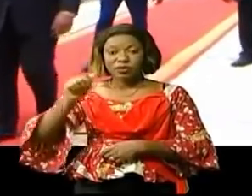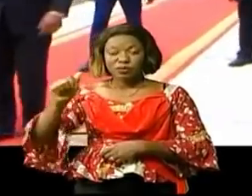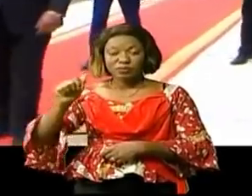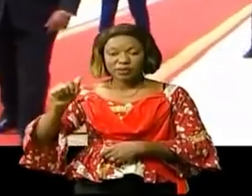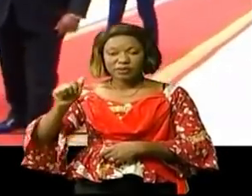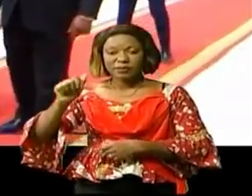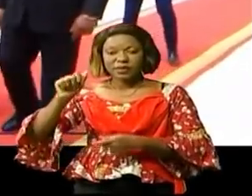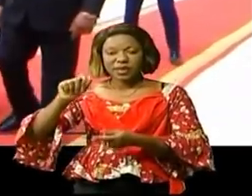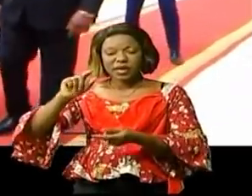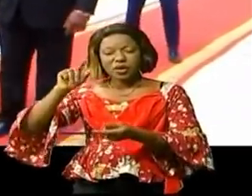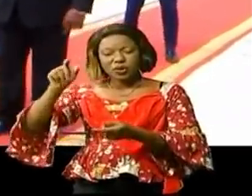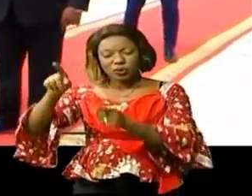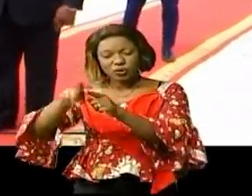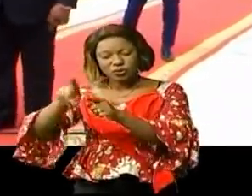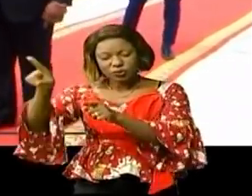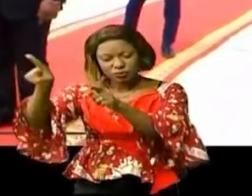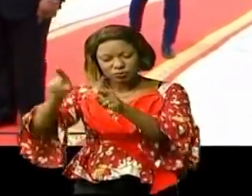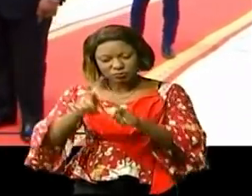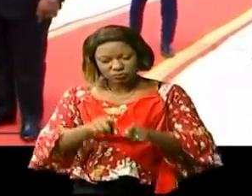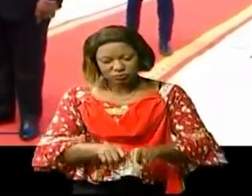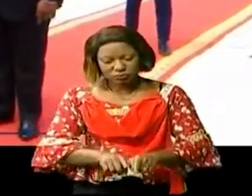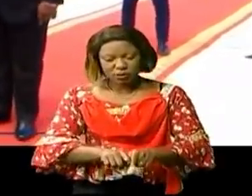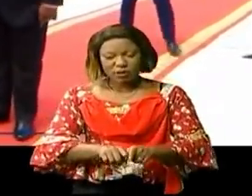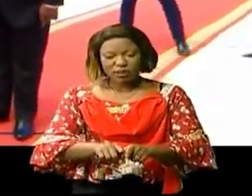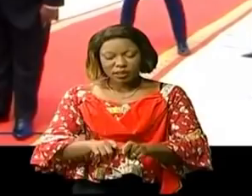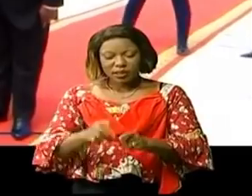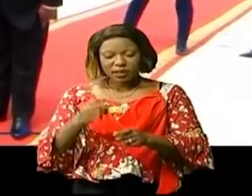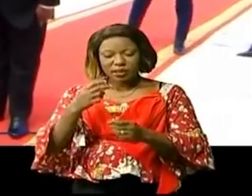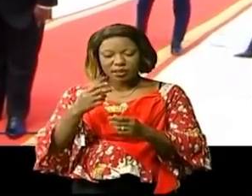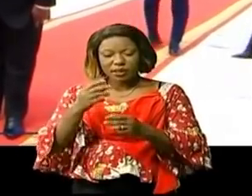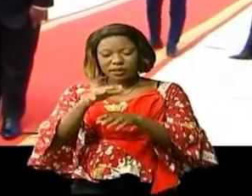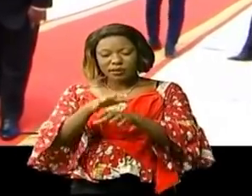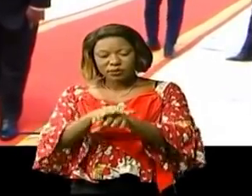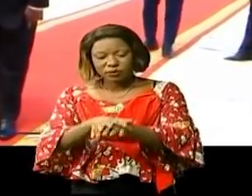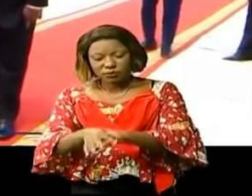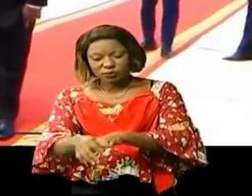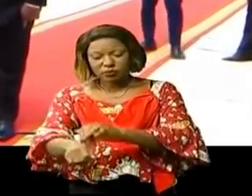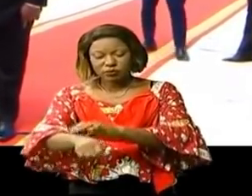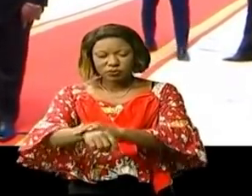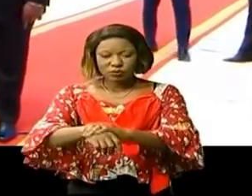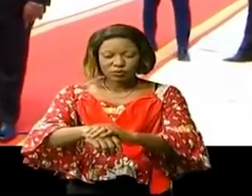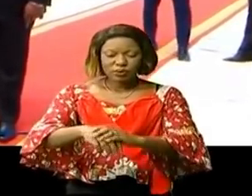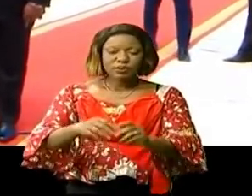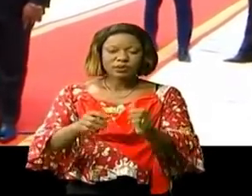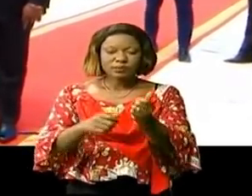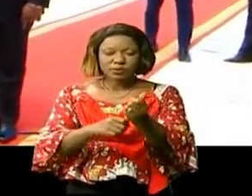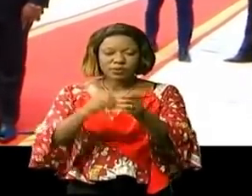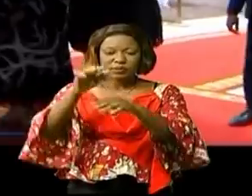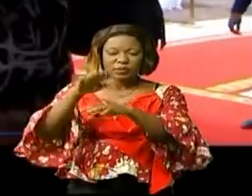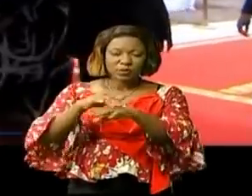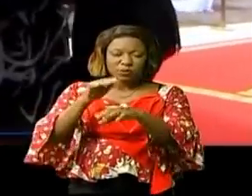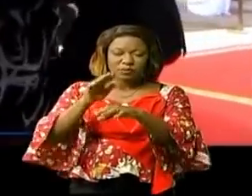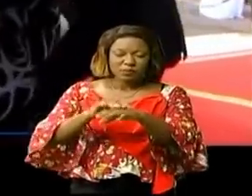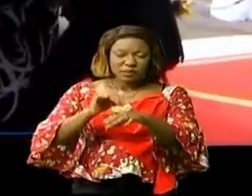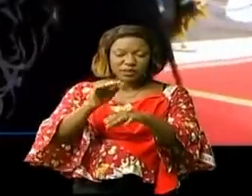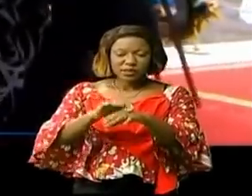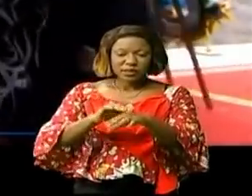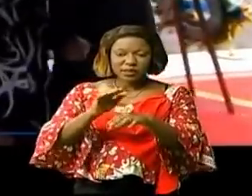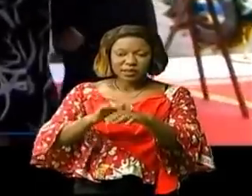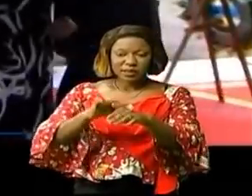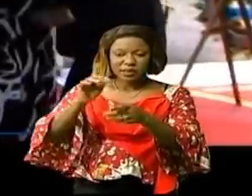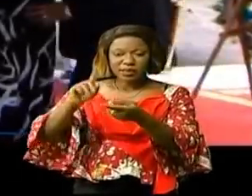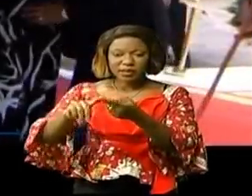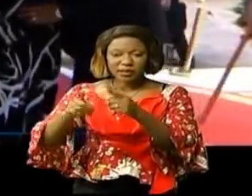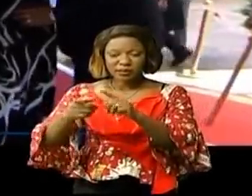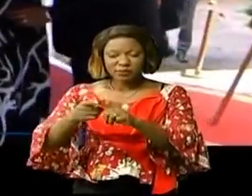de l'illustre disparu, est venu saluer la mémoire de celui qu'il appelait affectueusement Jolem